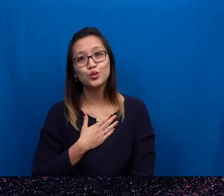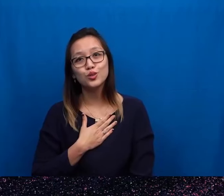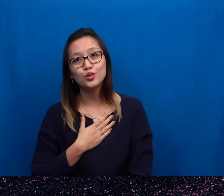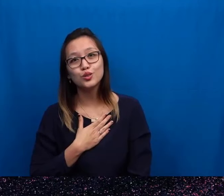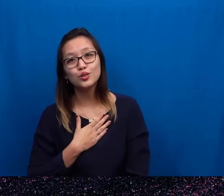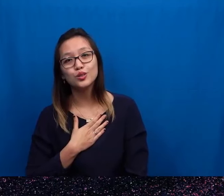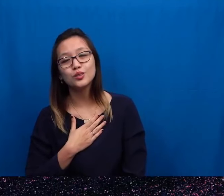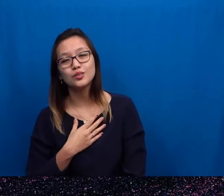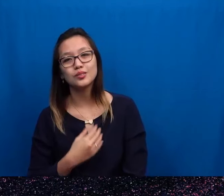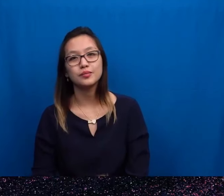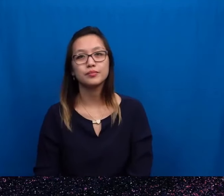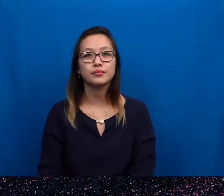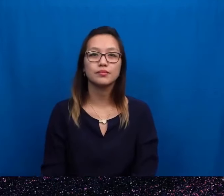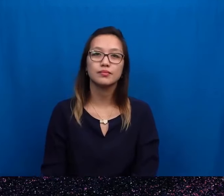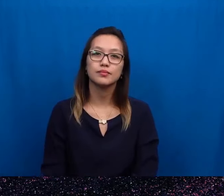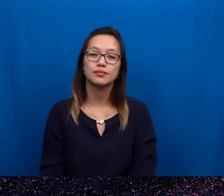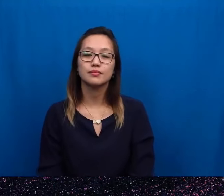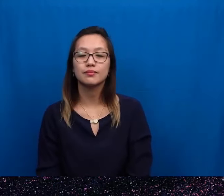kebaikanku.